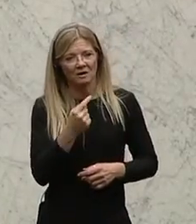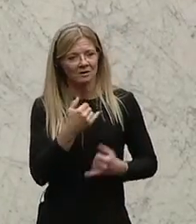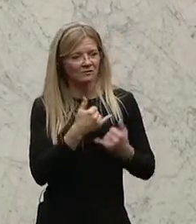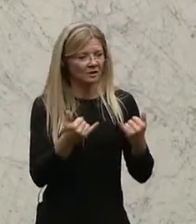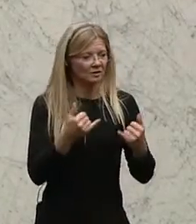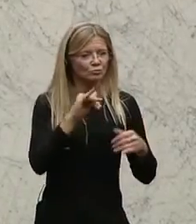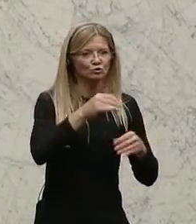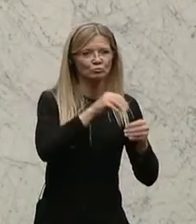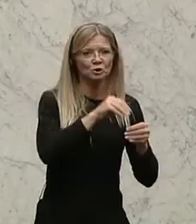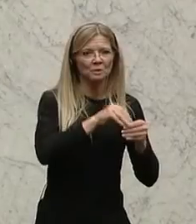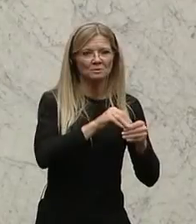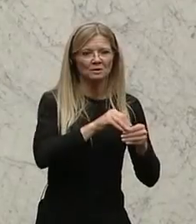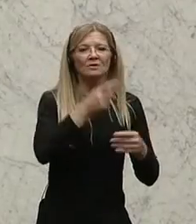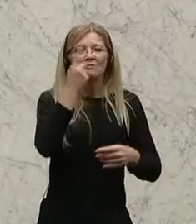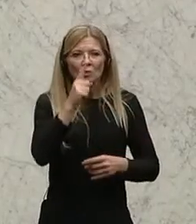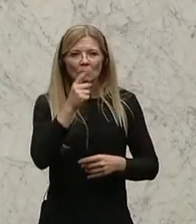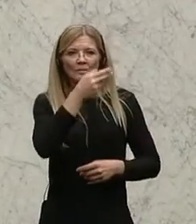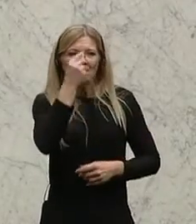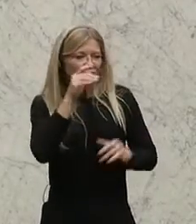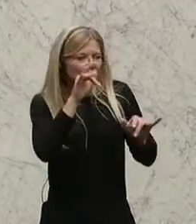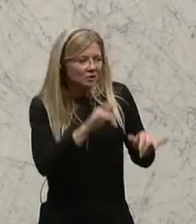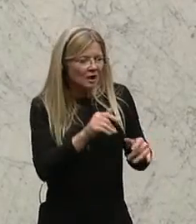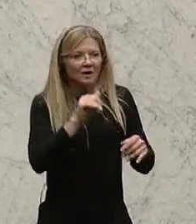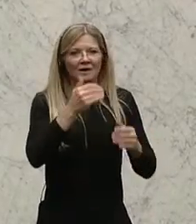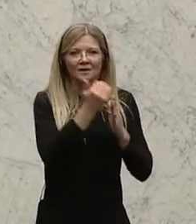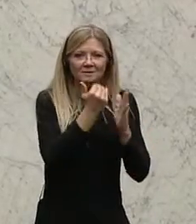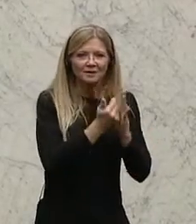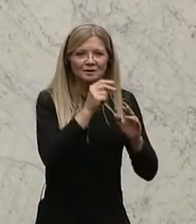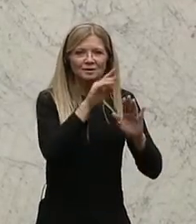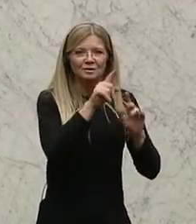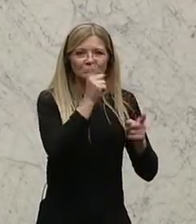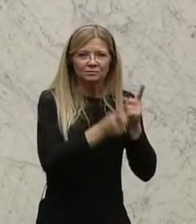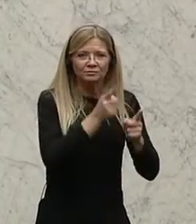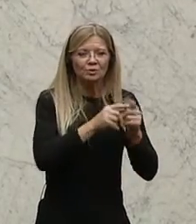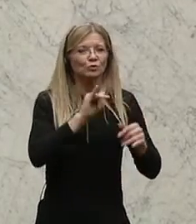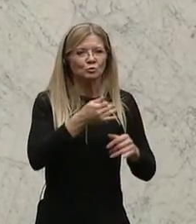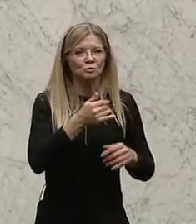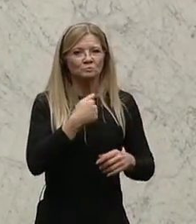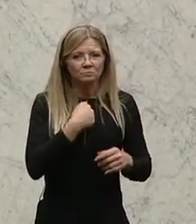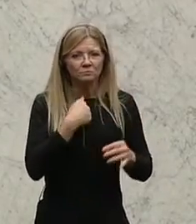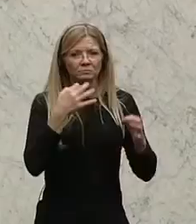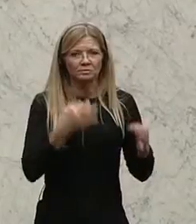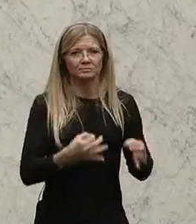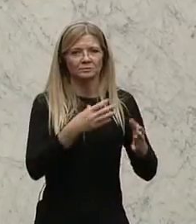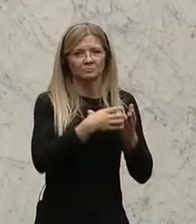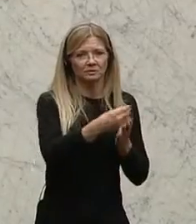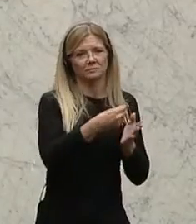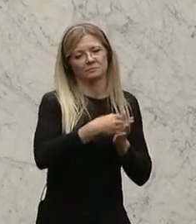sondern die Menschen sind aufgrund der Bestimmungen, die gesetzlich bestehen, zu entlohnen. Und